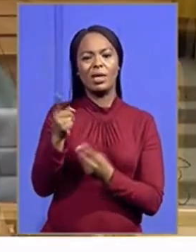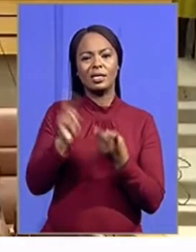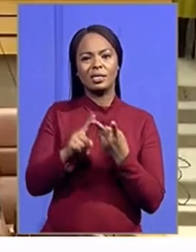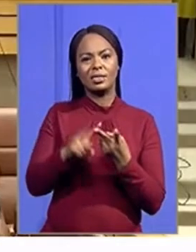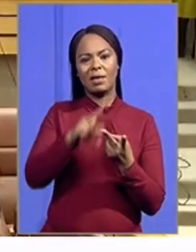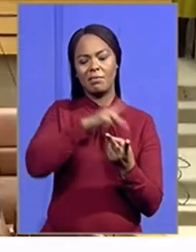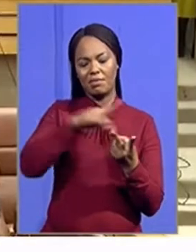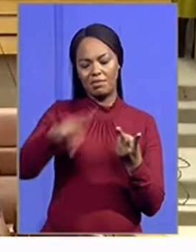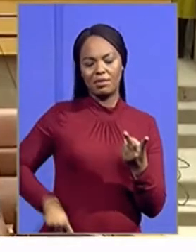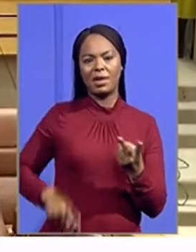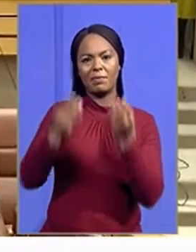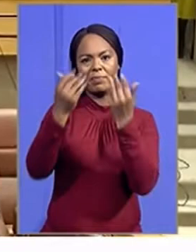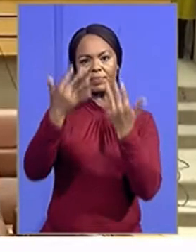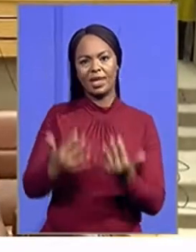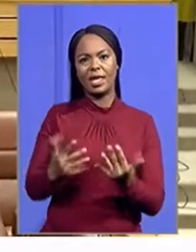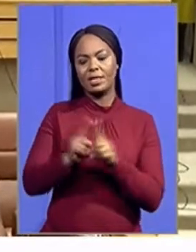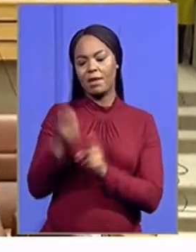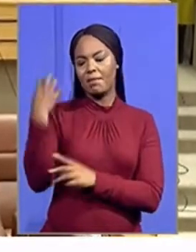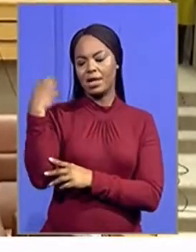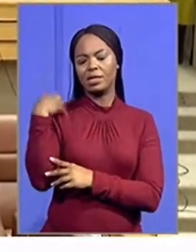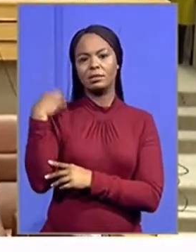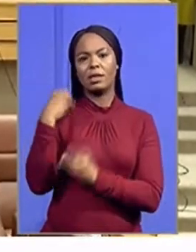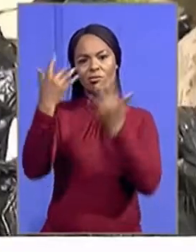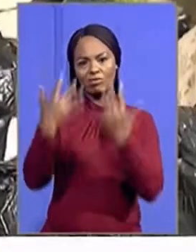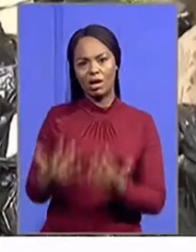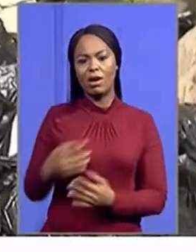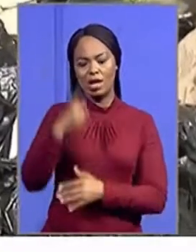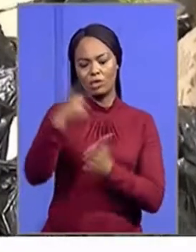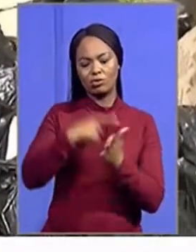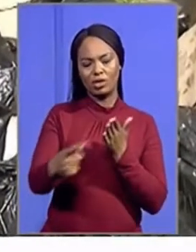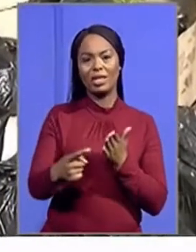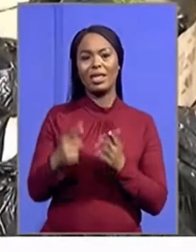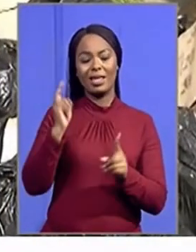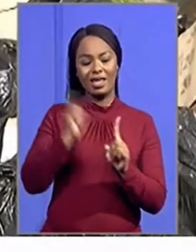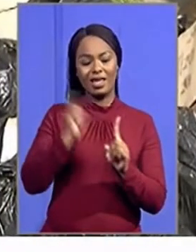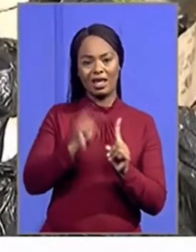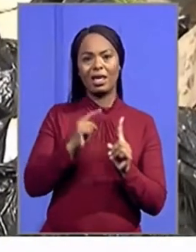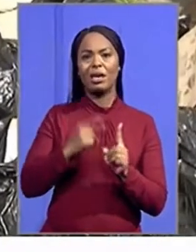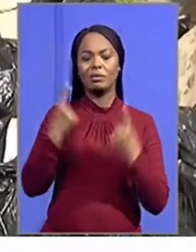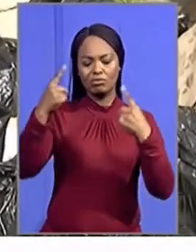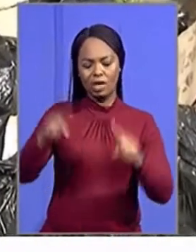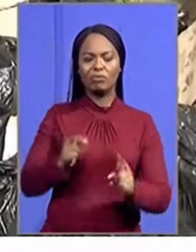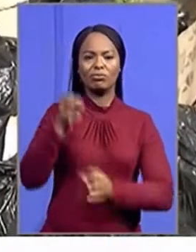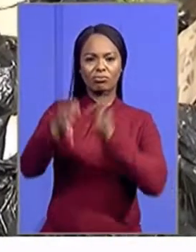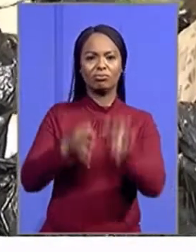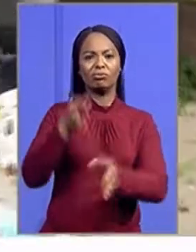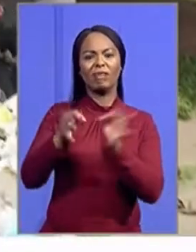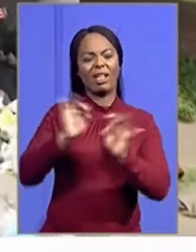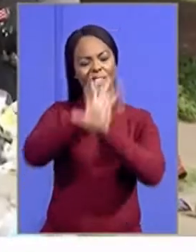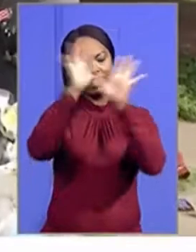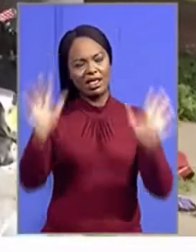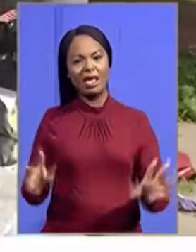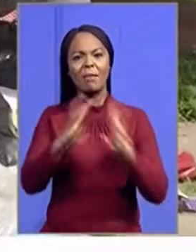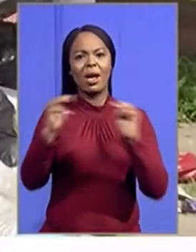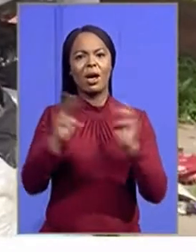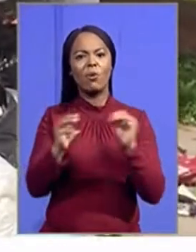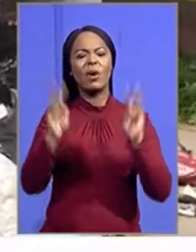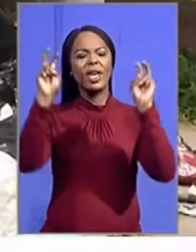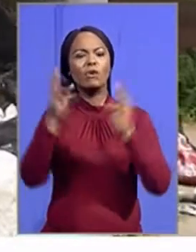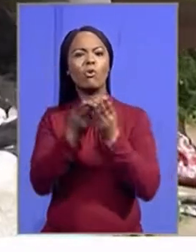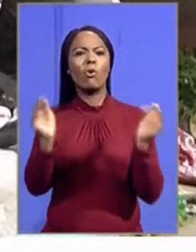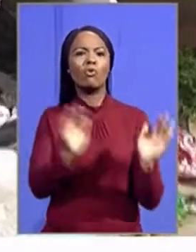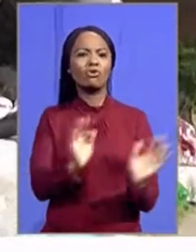la tsa ditšhelete bekeng e tlang maatla outlinea gantle gore go tlatla go feletsiwa jwang Mangaung mme